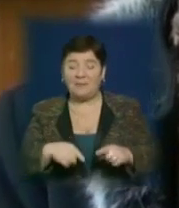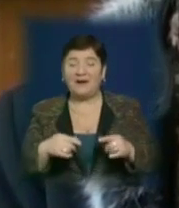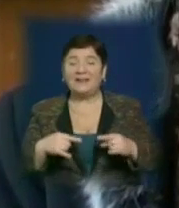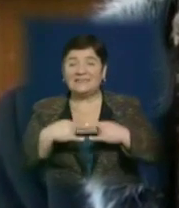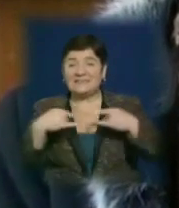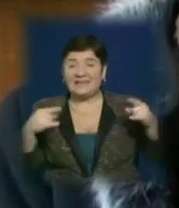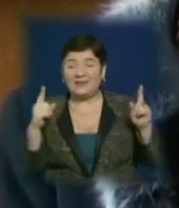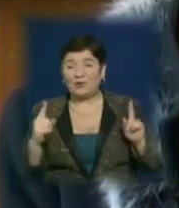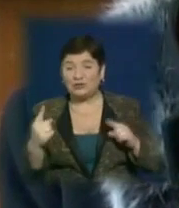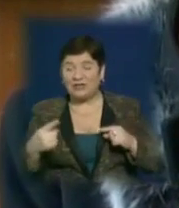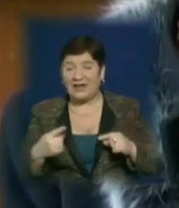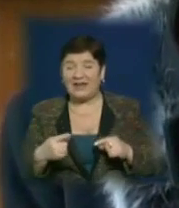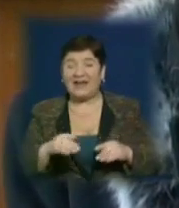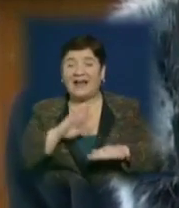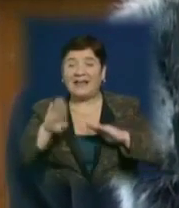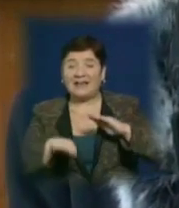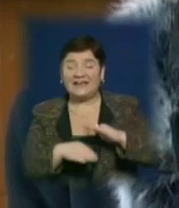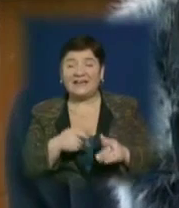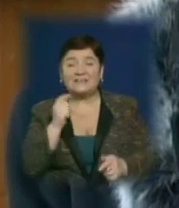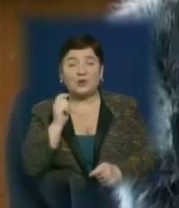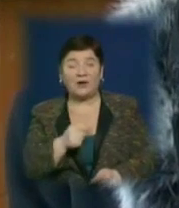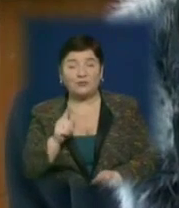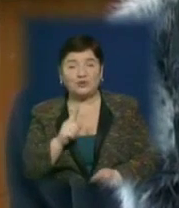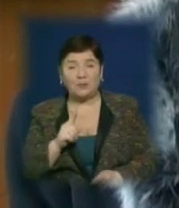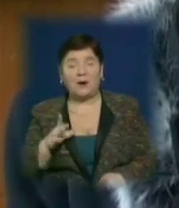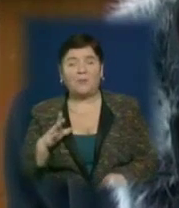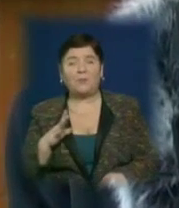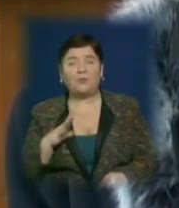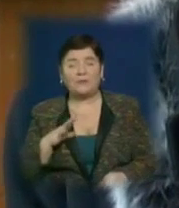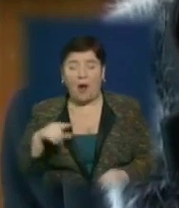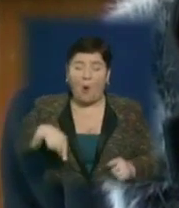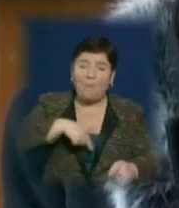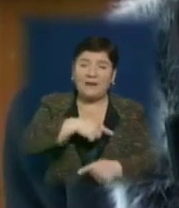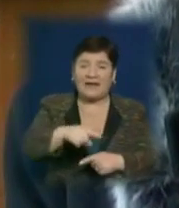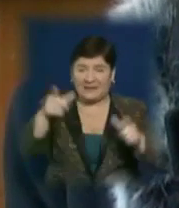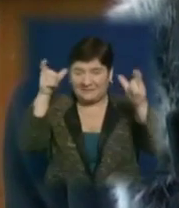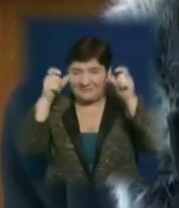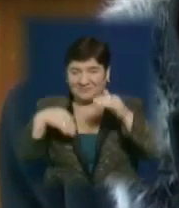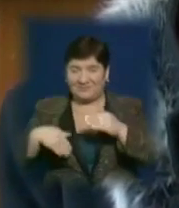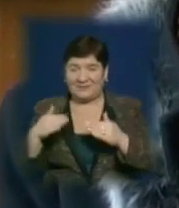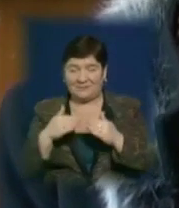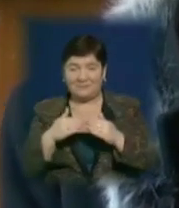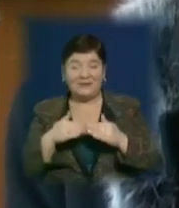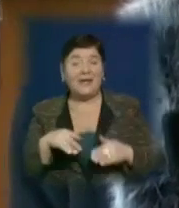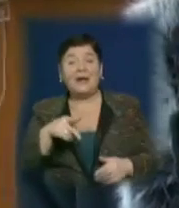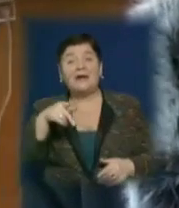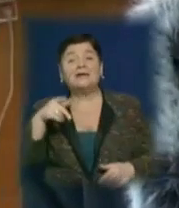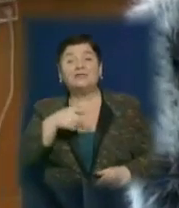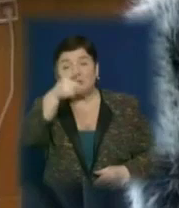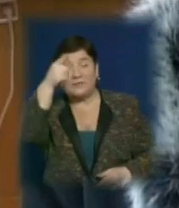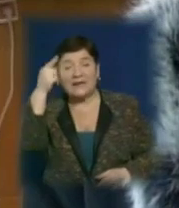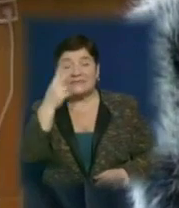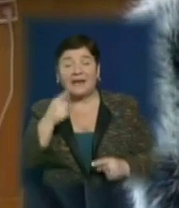нього сокиру, щоб родина була дружня та нечиста сила обминала наш дім. Словацьких